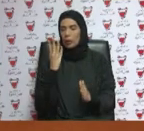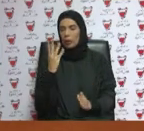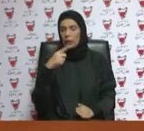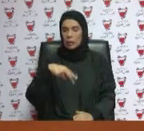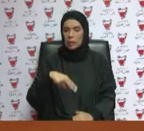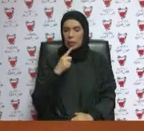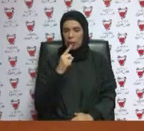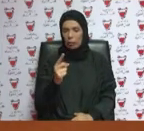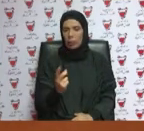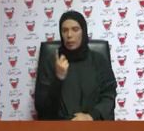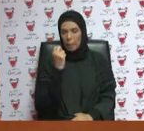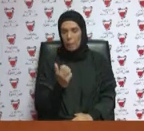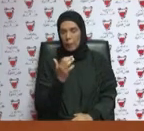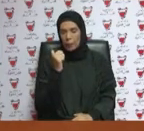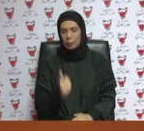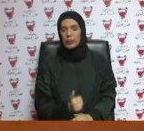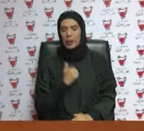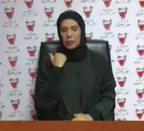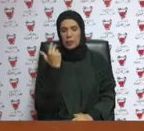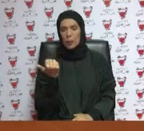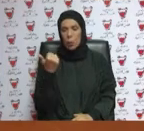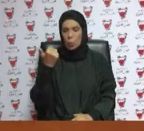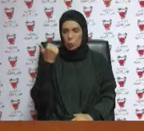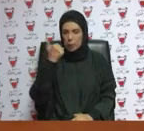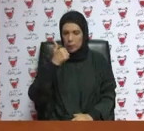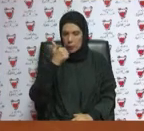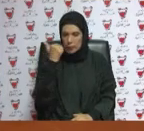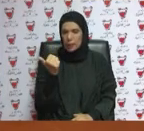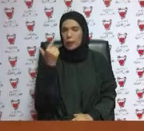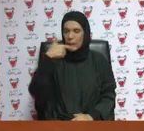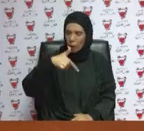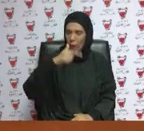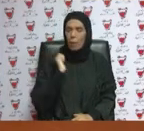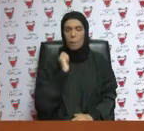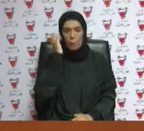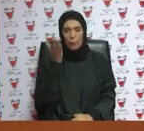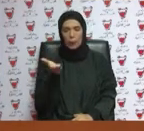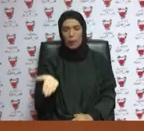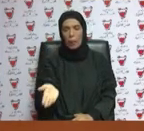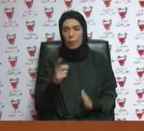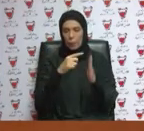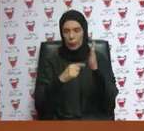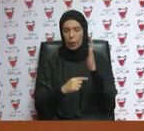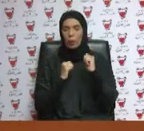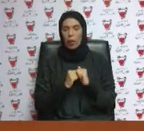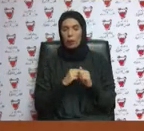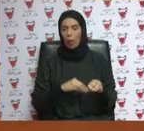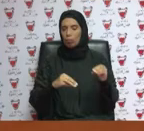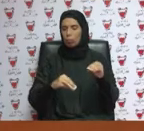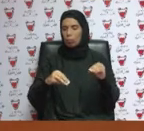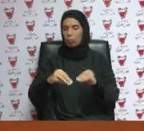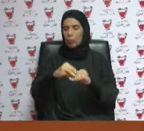24 لسنة 1976 المعد بناء على الاقتراح بقانون بصيغته